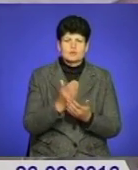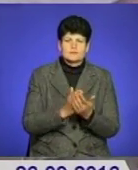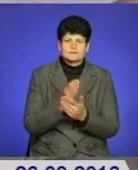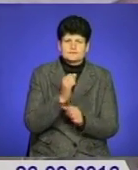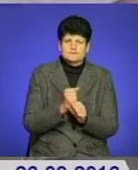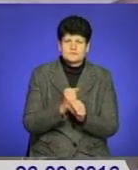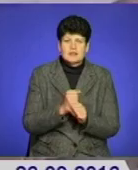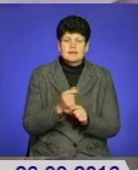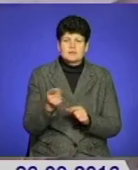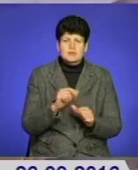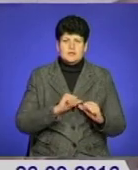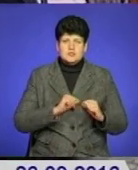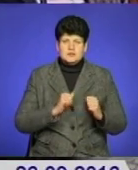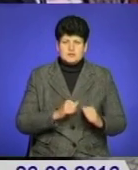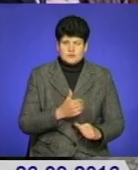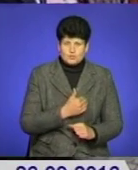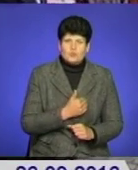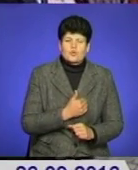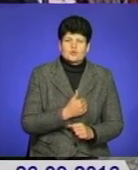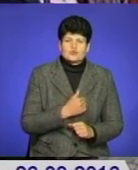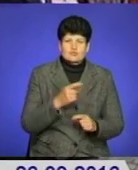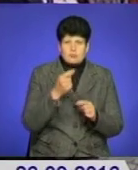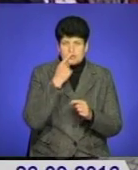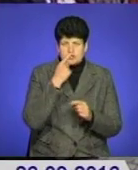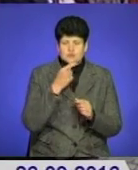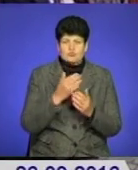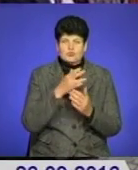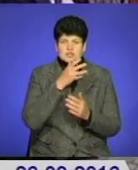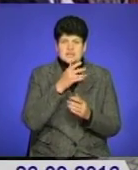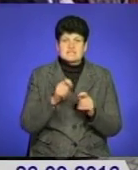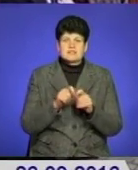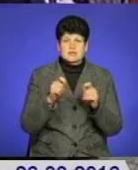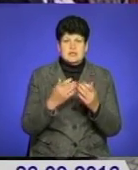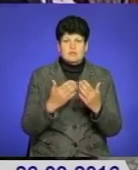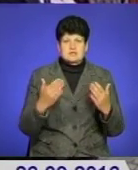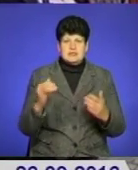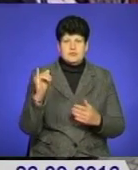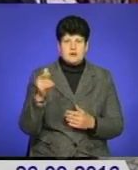тернополяни щиро хочуть, аби в найближчому часі відкрили і музей Ігоря Герети.